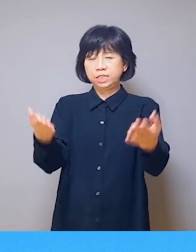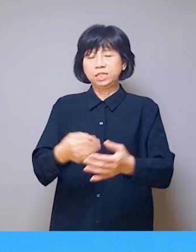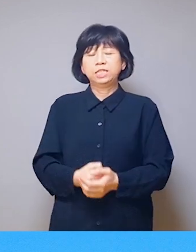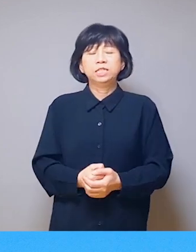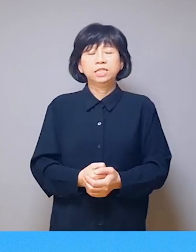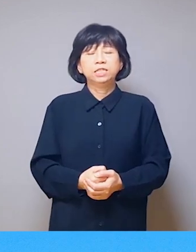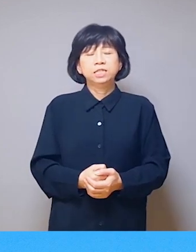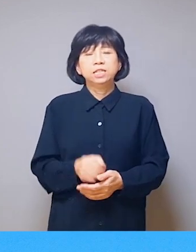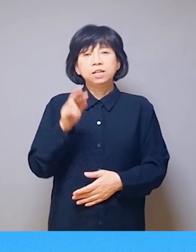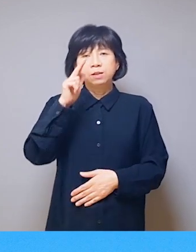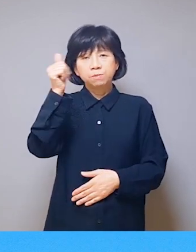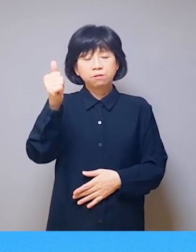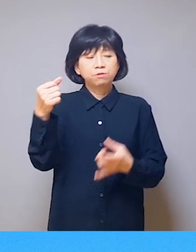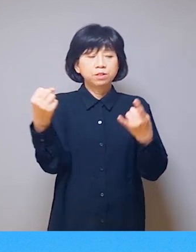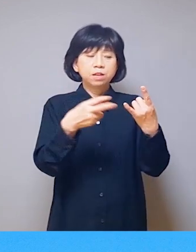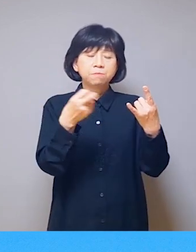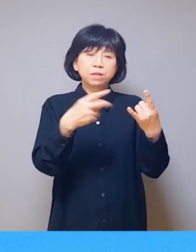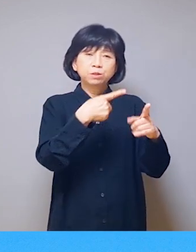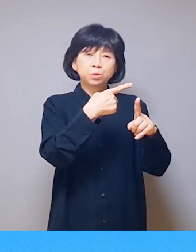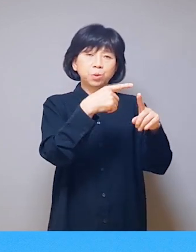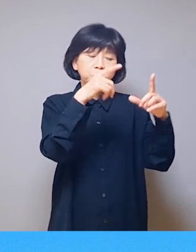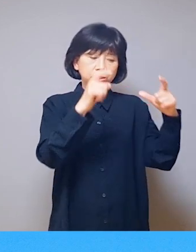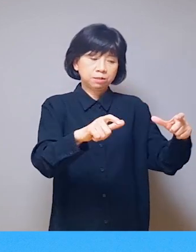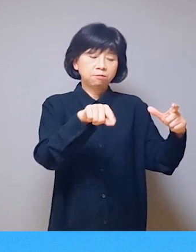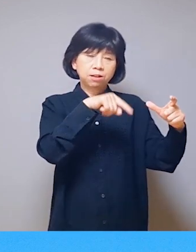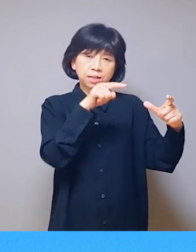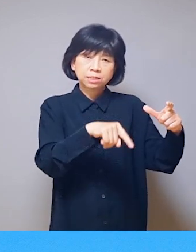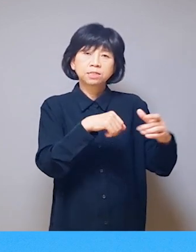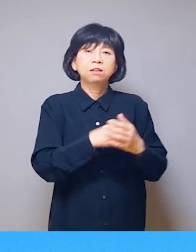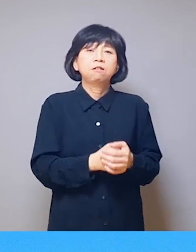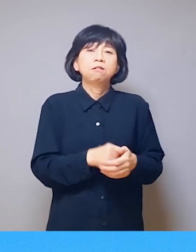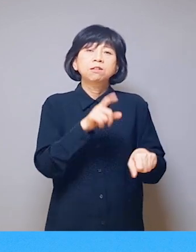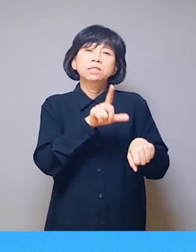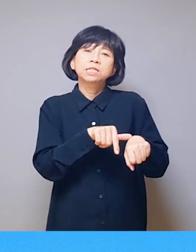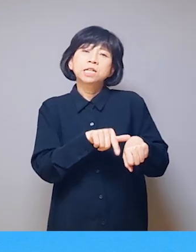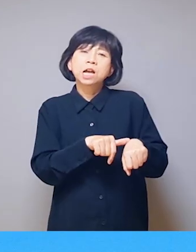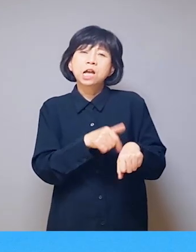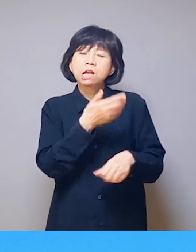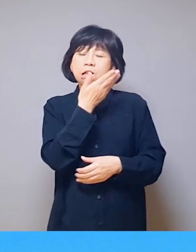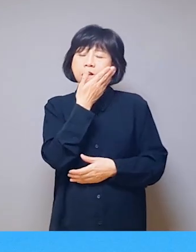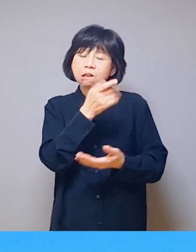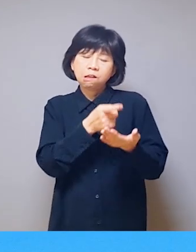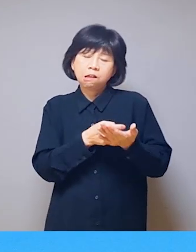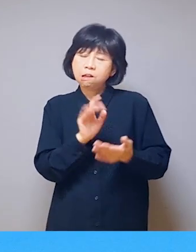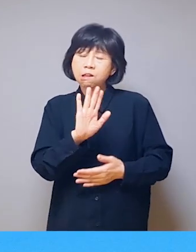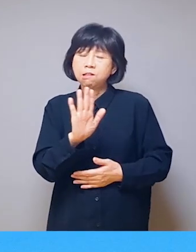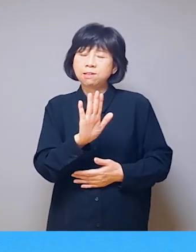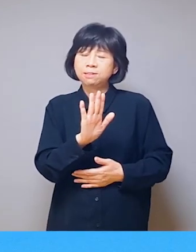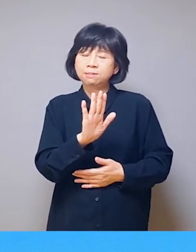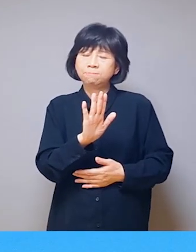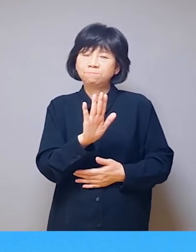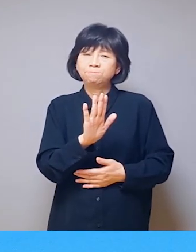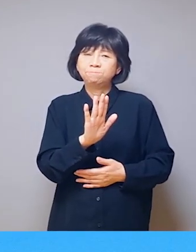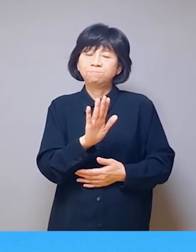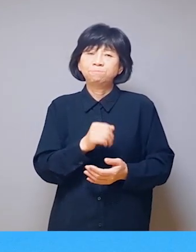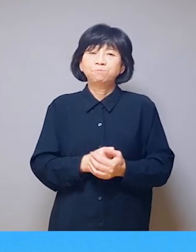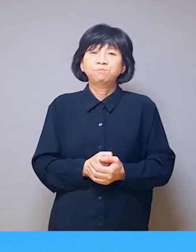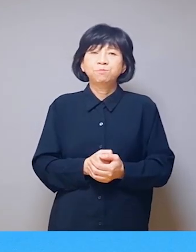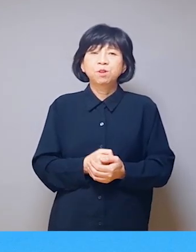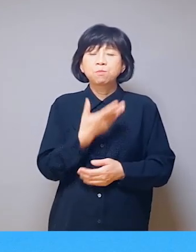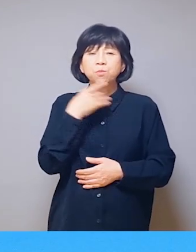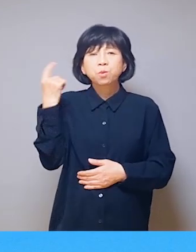바울은 에베소에서 자신의 시간을 아낌없이 드려요. 그래요, 우리도 복음을 위해 우선순위를 좀 조정할 필요가